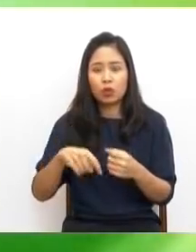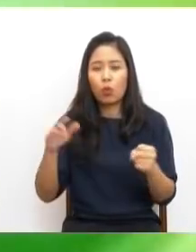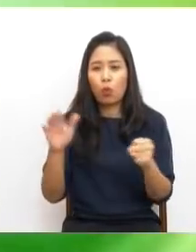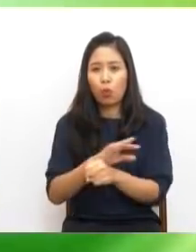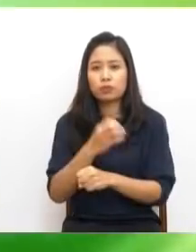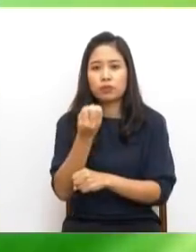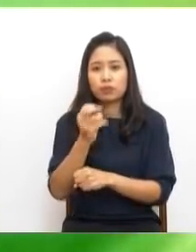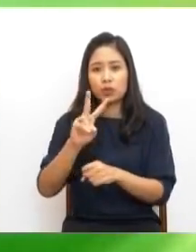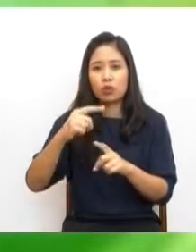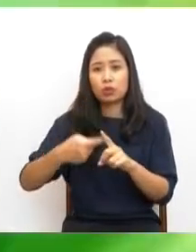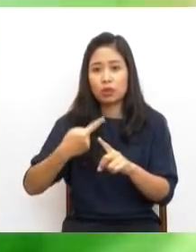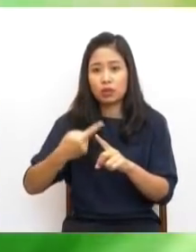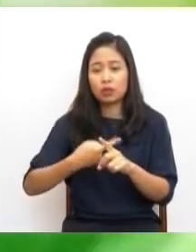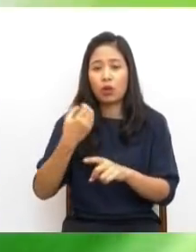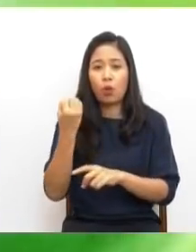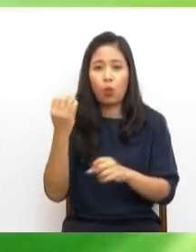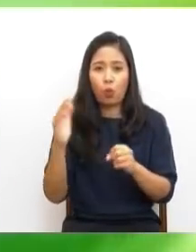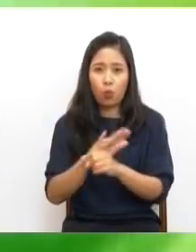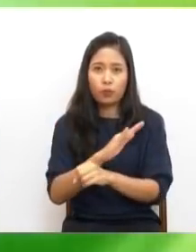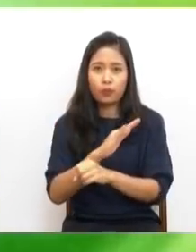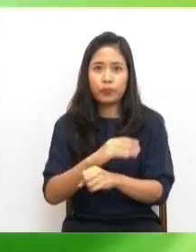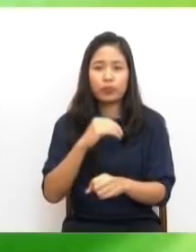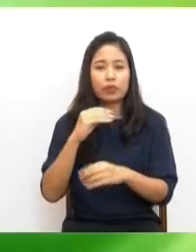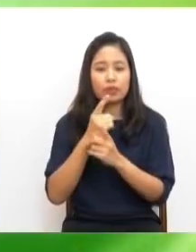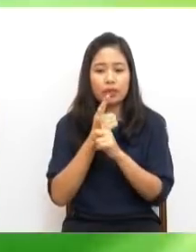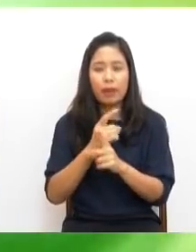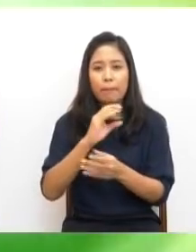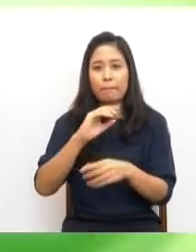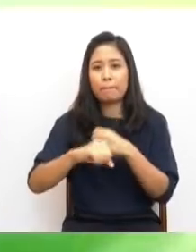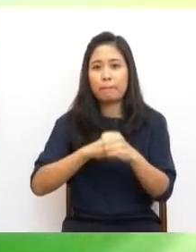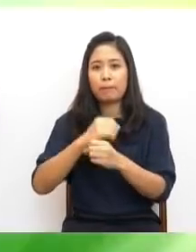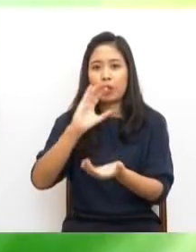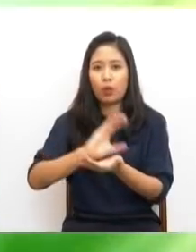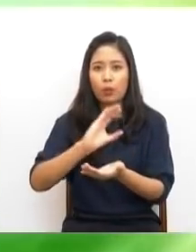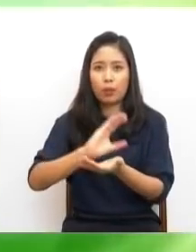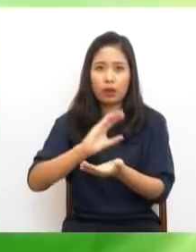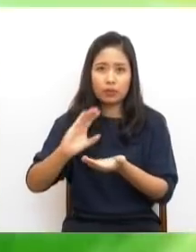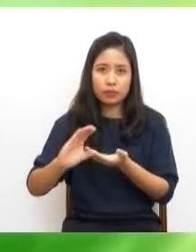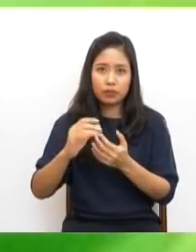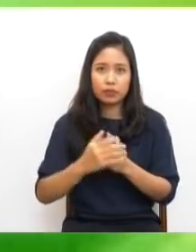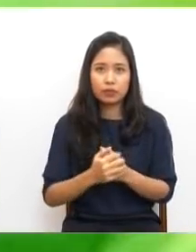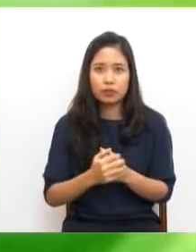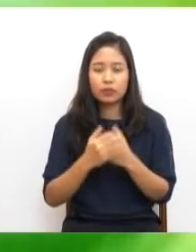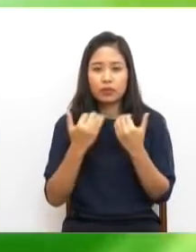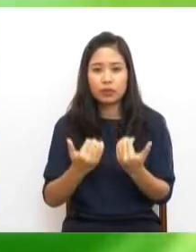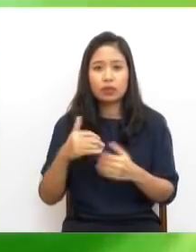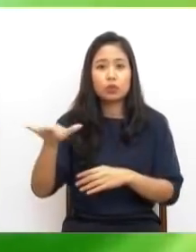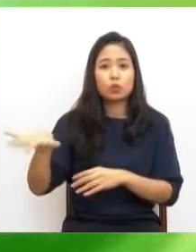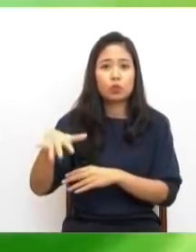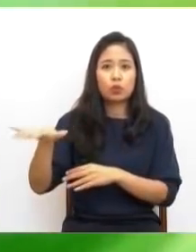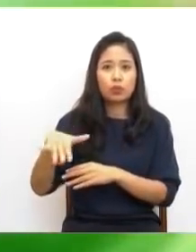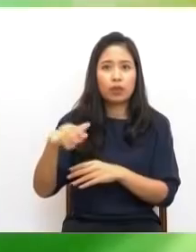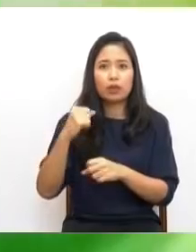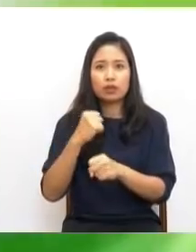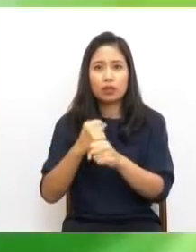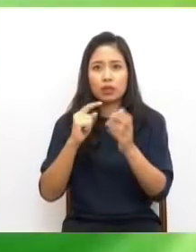นนะครับครบ12เดือนตามปีงบประมาณแต่เงินนี้เราจะจัดสรรให้เป็นช่วงๆไปซึ่งในระยะเริ่ม